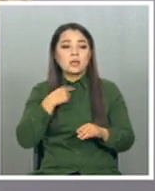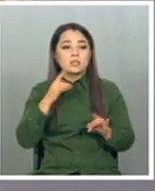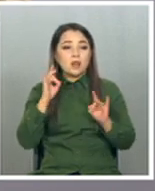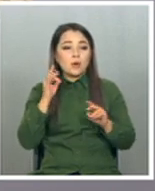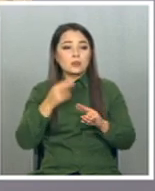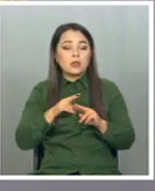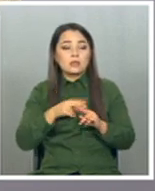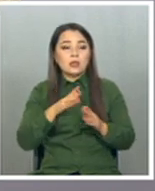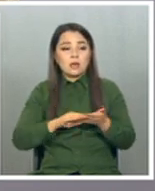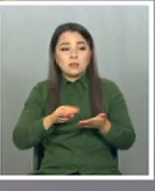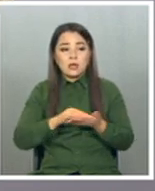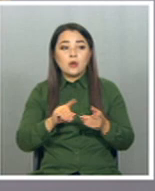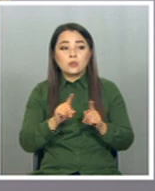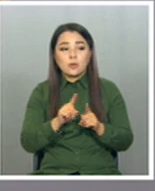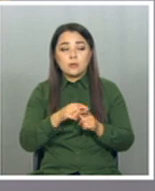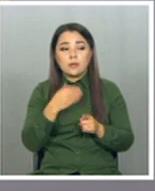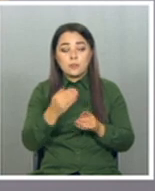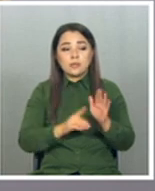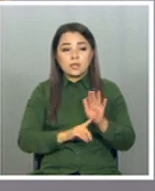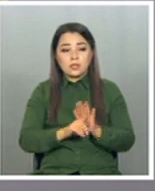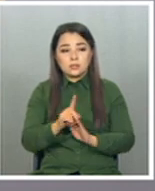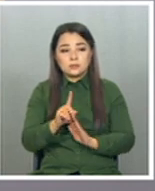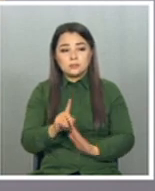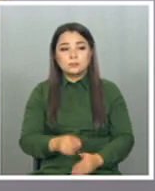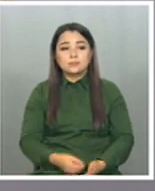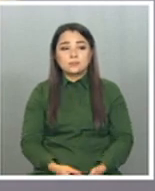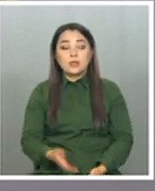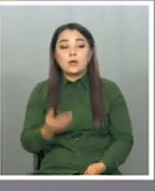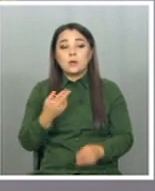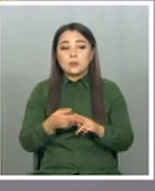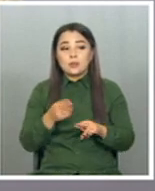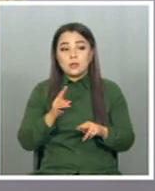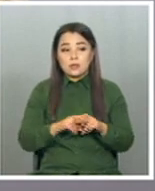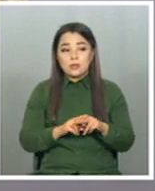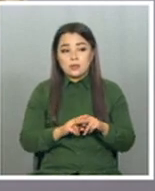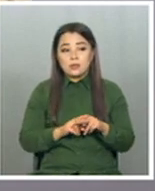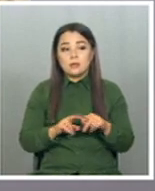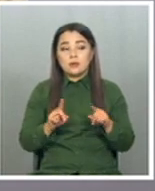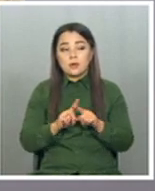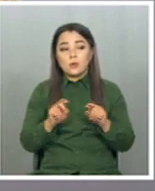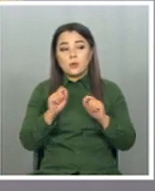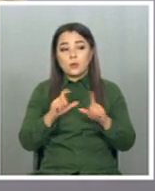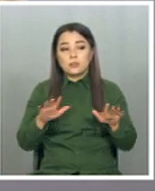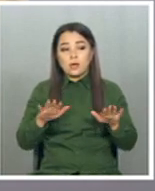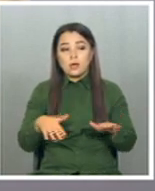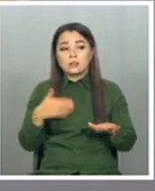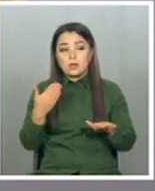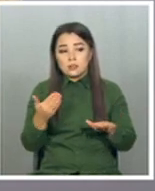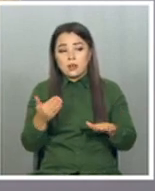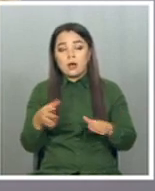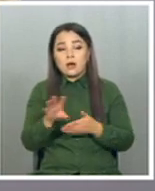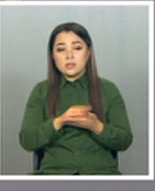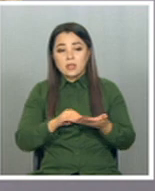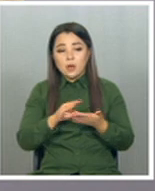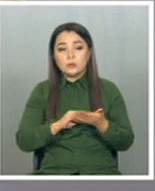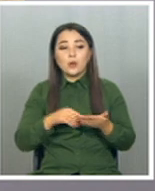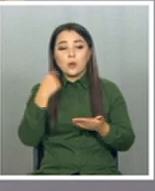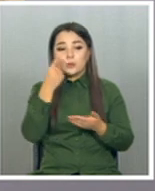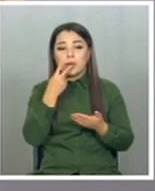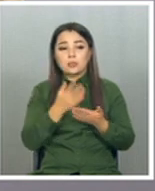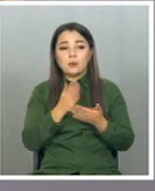дыбыстардың қайталану арқылы басталған. Міне, оқушылар, біз жырдағы қайталау түрлері